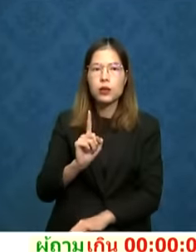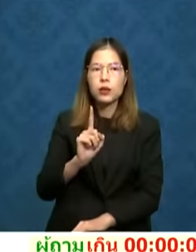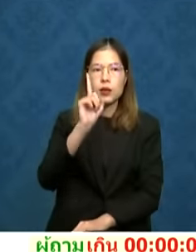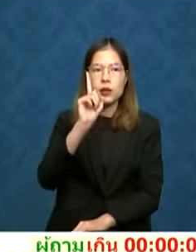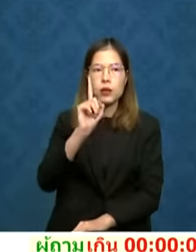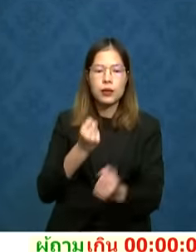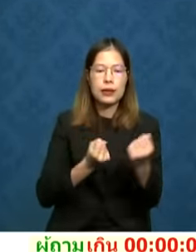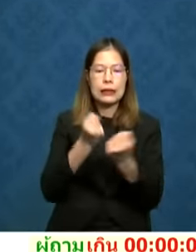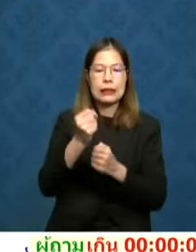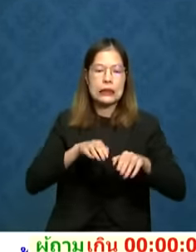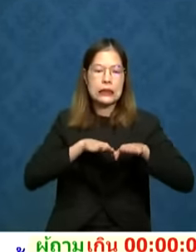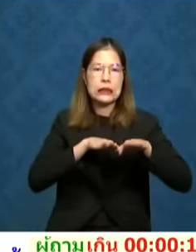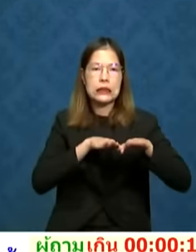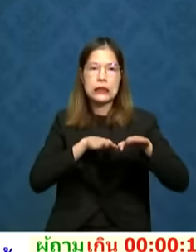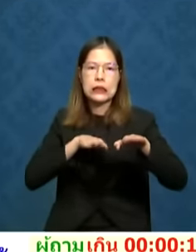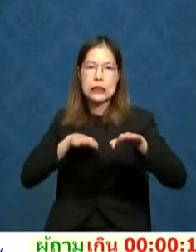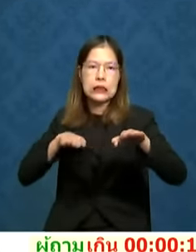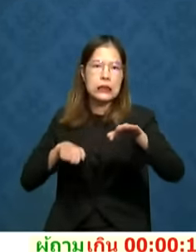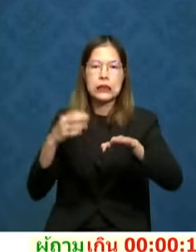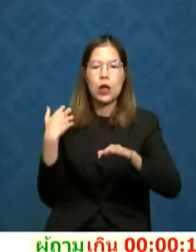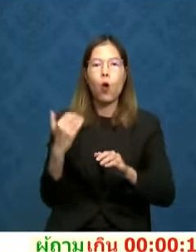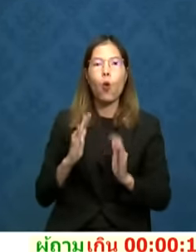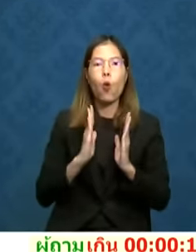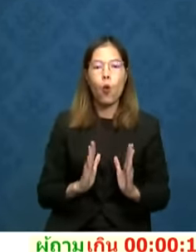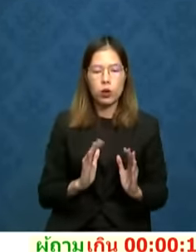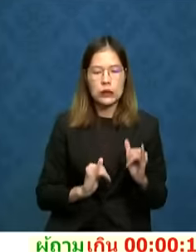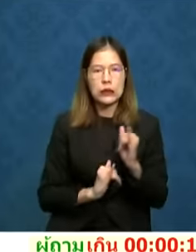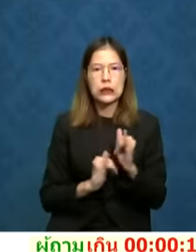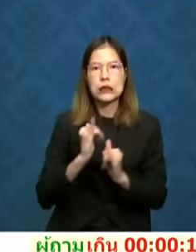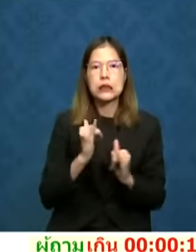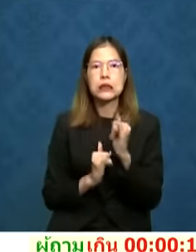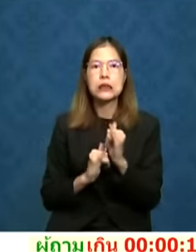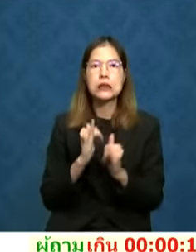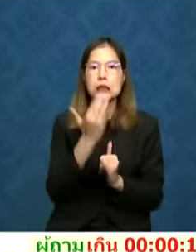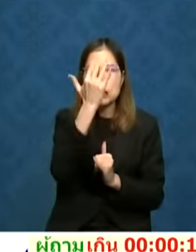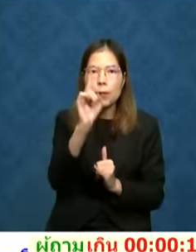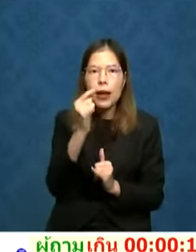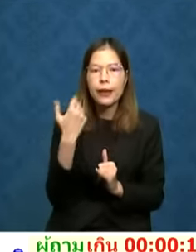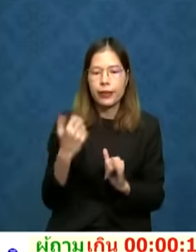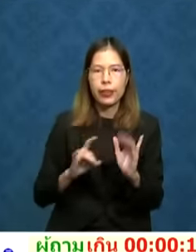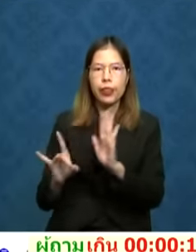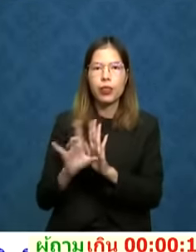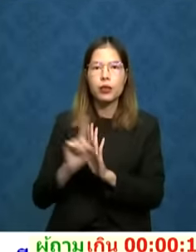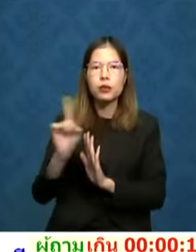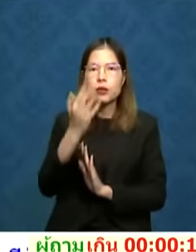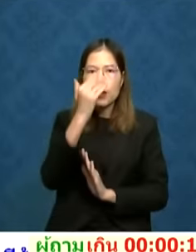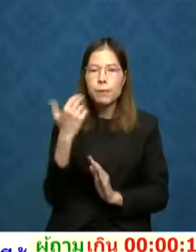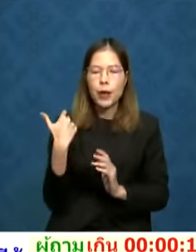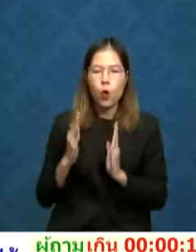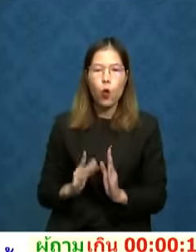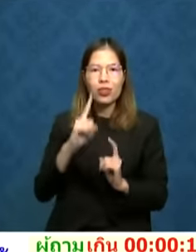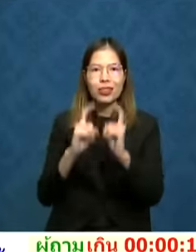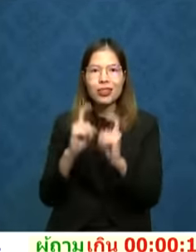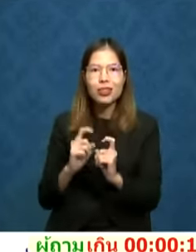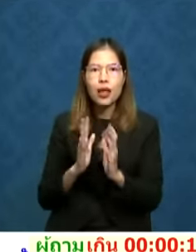คัหลงหลังคัอนๆมัซ้อนพรากนไปและจเป็เหุผวทำไมคันทายท้ายอัตราการเศยชีิจงสูงมาก